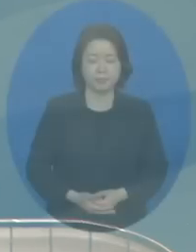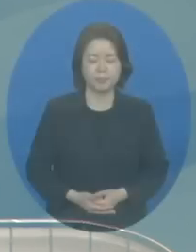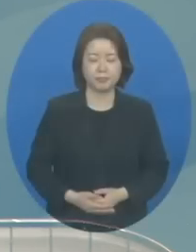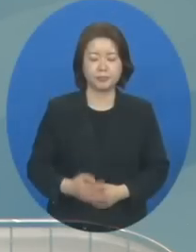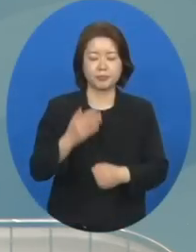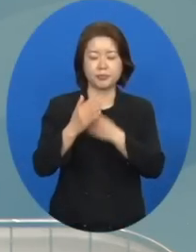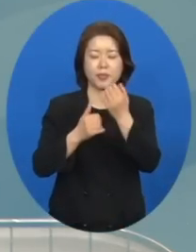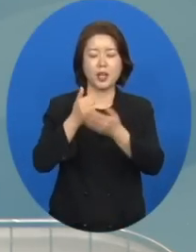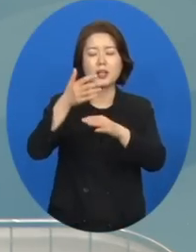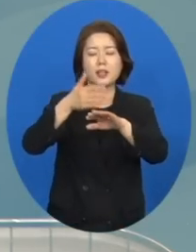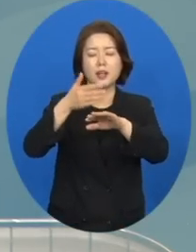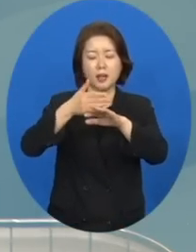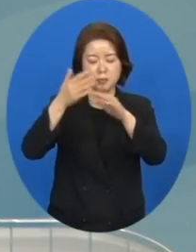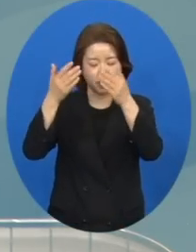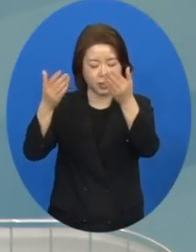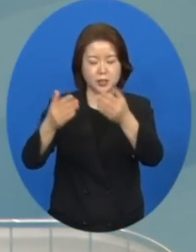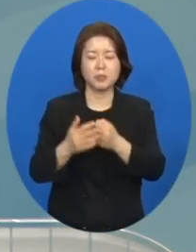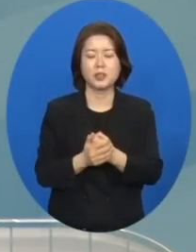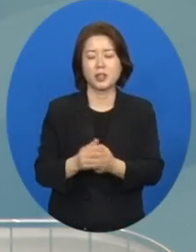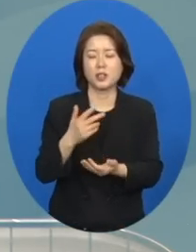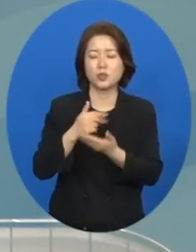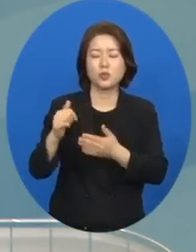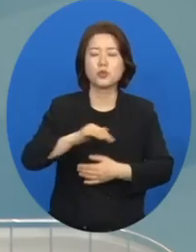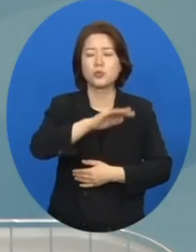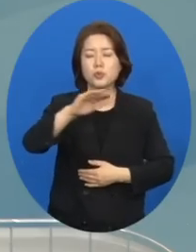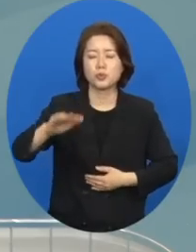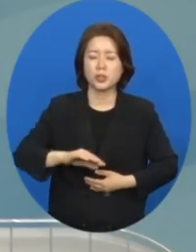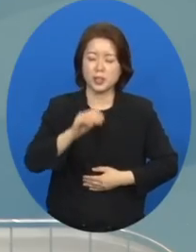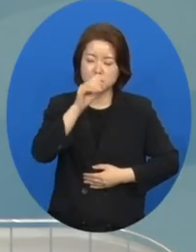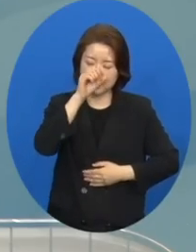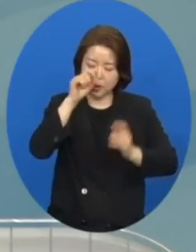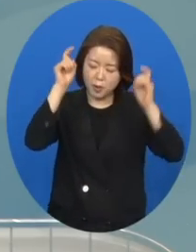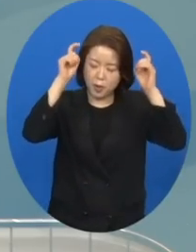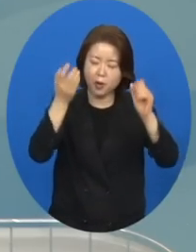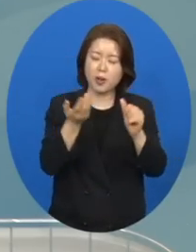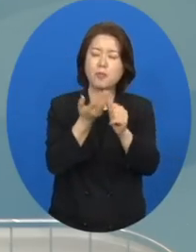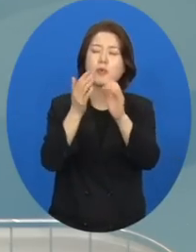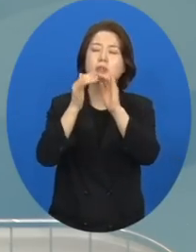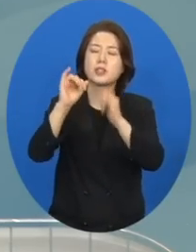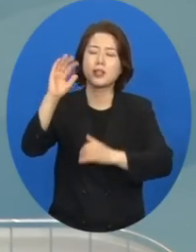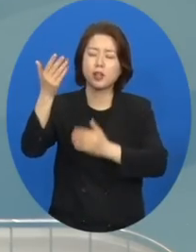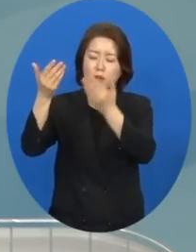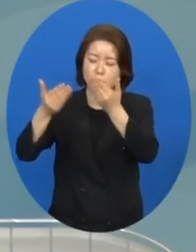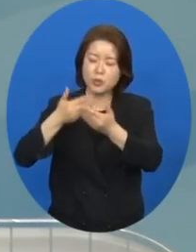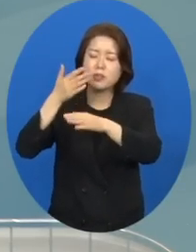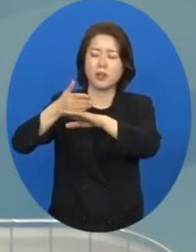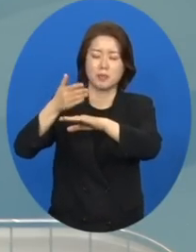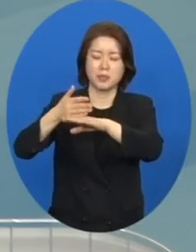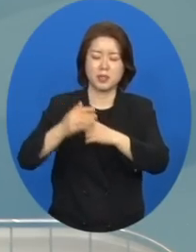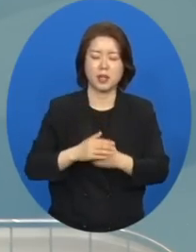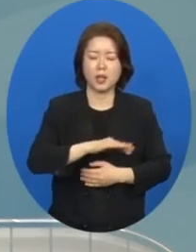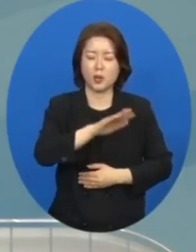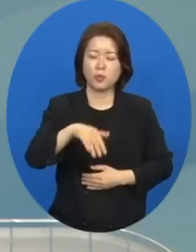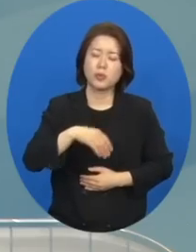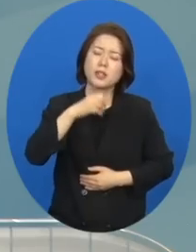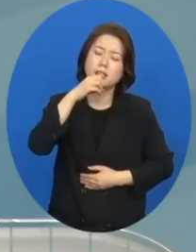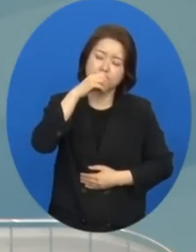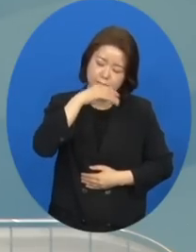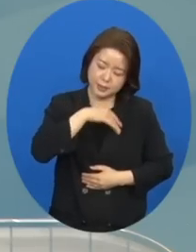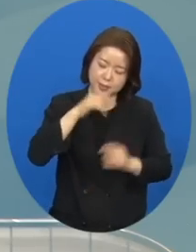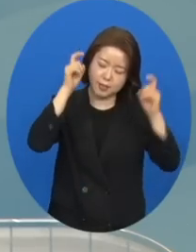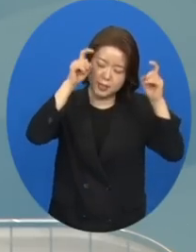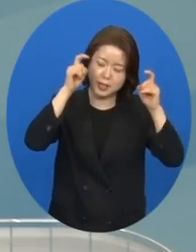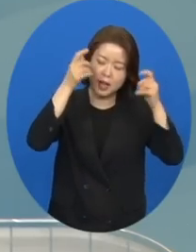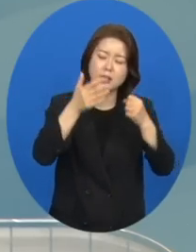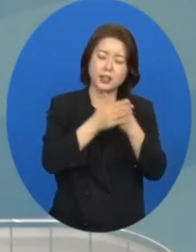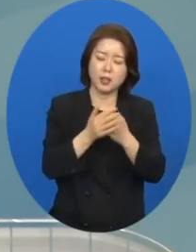하나님 감사합니다 주님께서 우리의 선한목자 되어 주셔서 감사합니다 우리는 그저 양 이라서